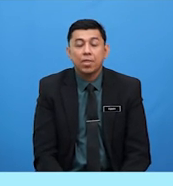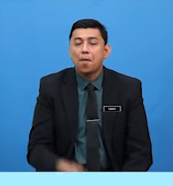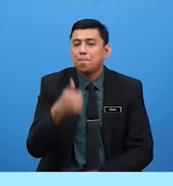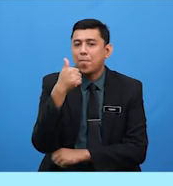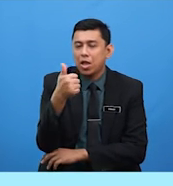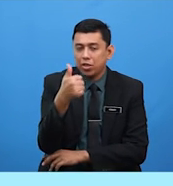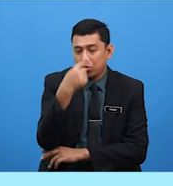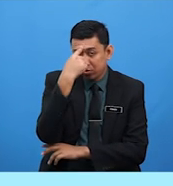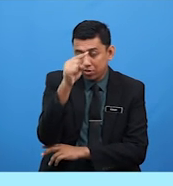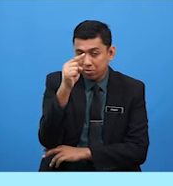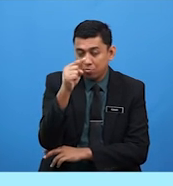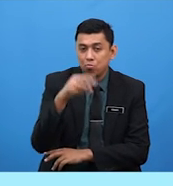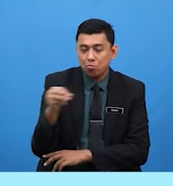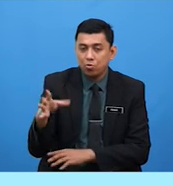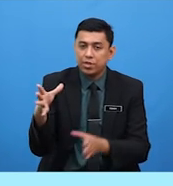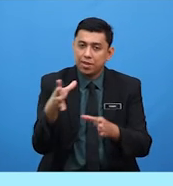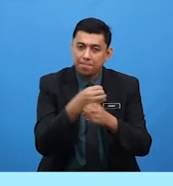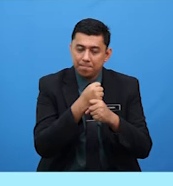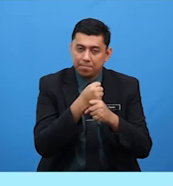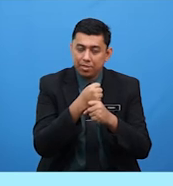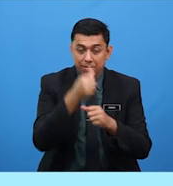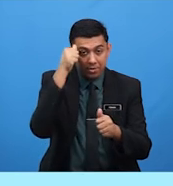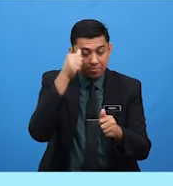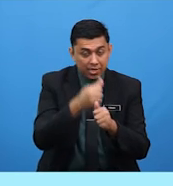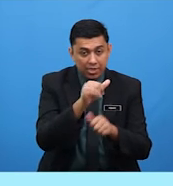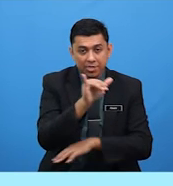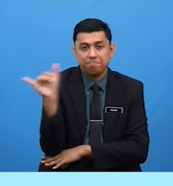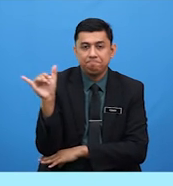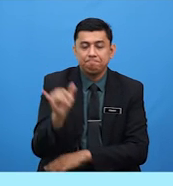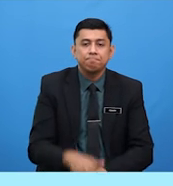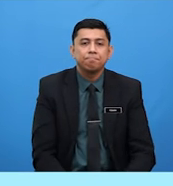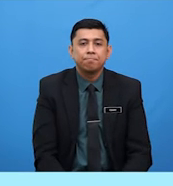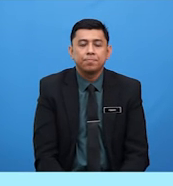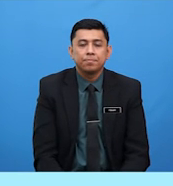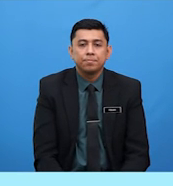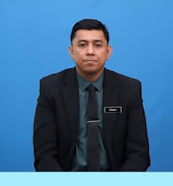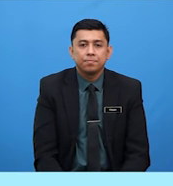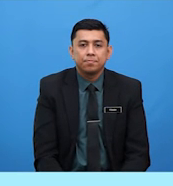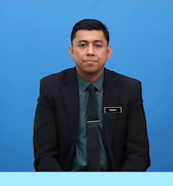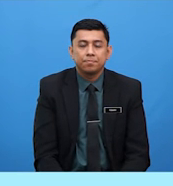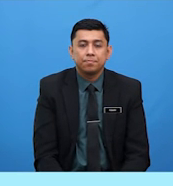Ya, bagus untuk murid-murid yang dapat mengingatinya.